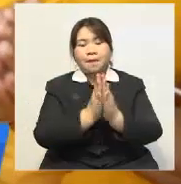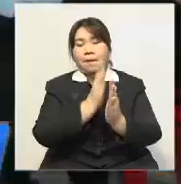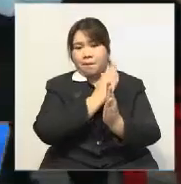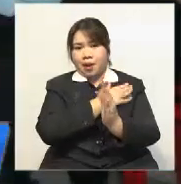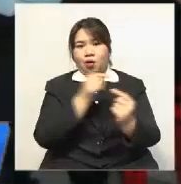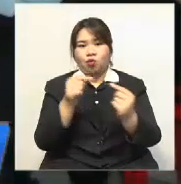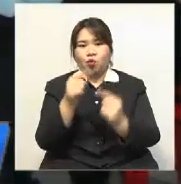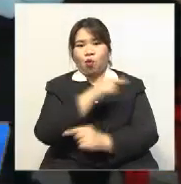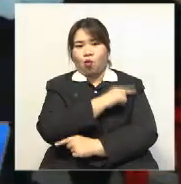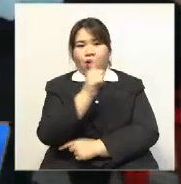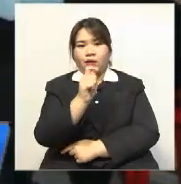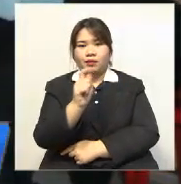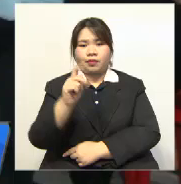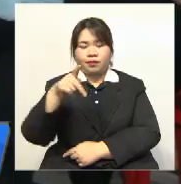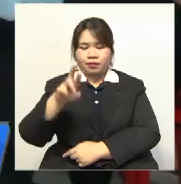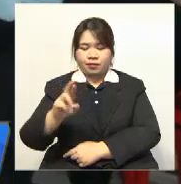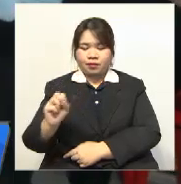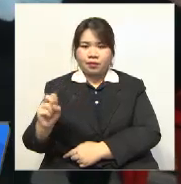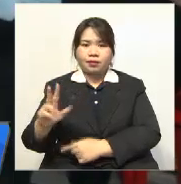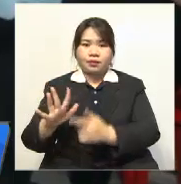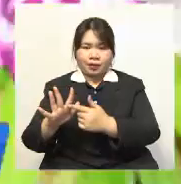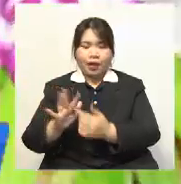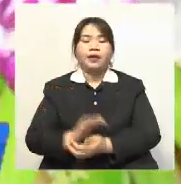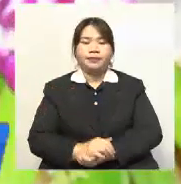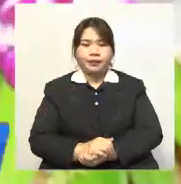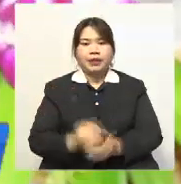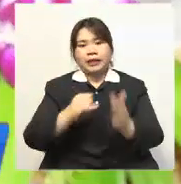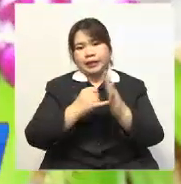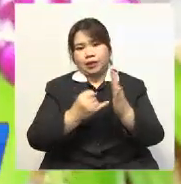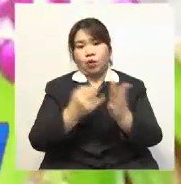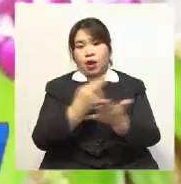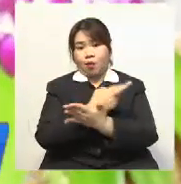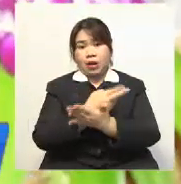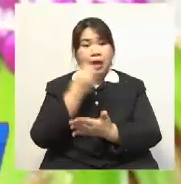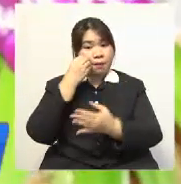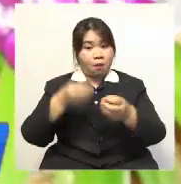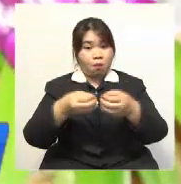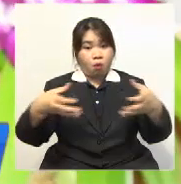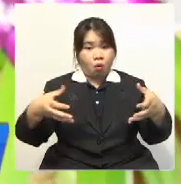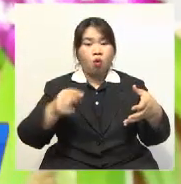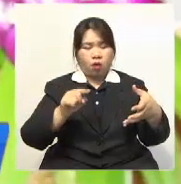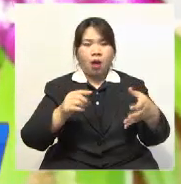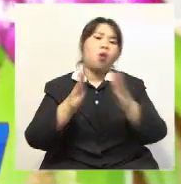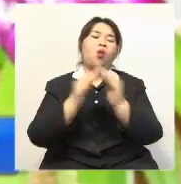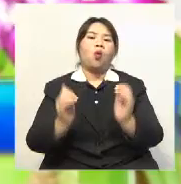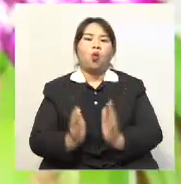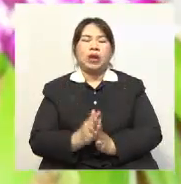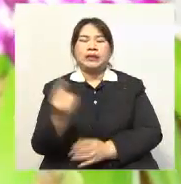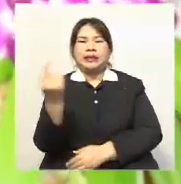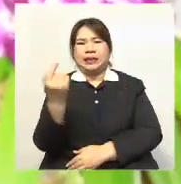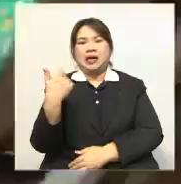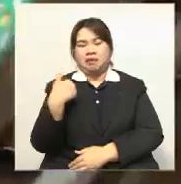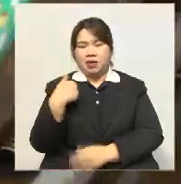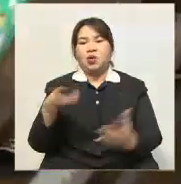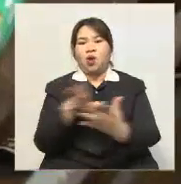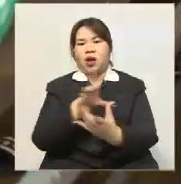ในวันออกพรรษานะครับที่วัดใหญ่นครชุมอำเภอบ้านโป่งจังหวัดราชบุรีครับคุณผู้ชมถือว่าเป็นวัดเดียวในจังหวัดนะครับที่จั